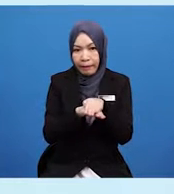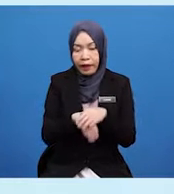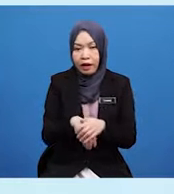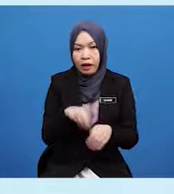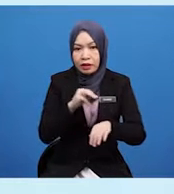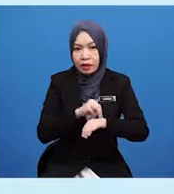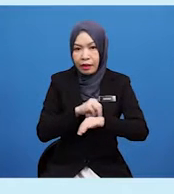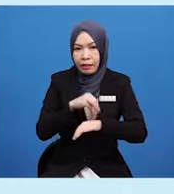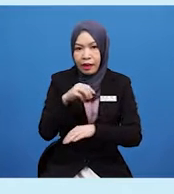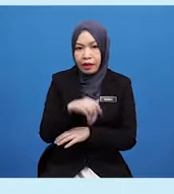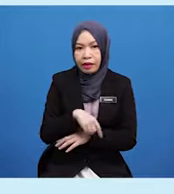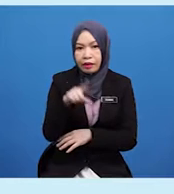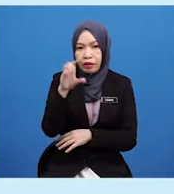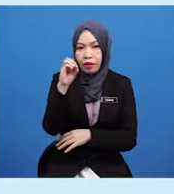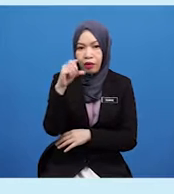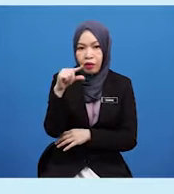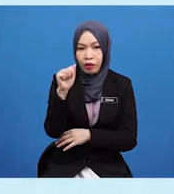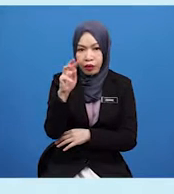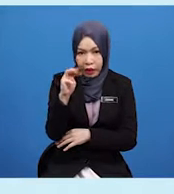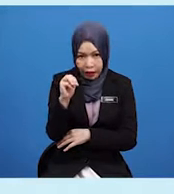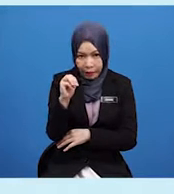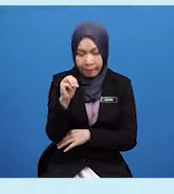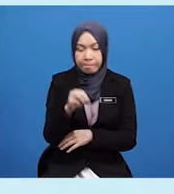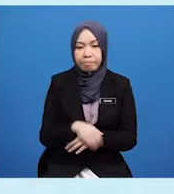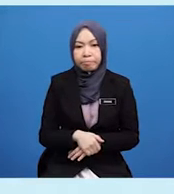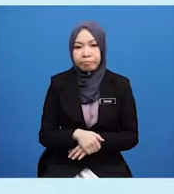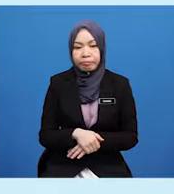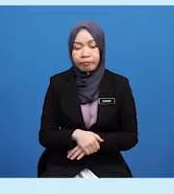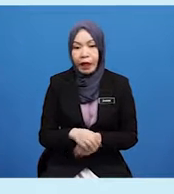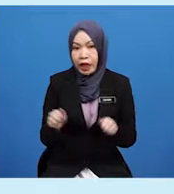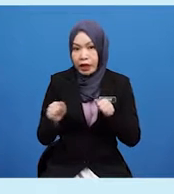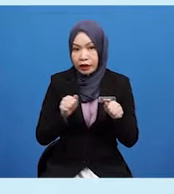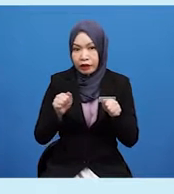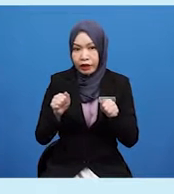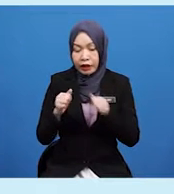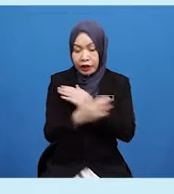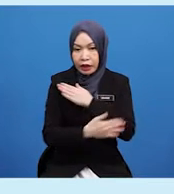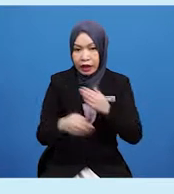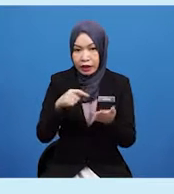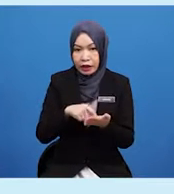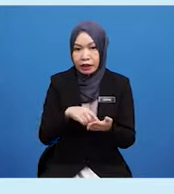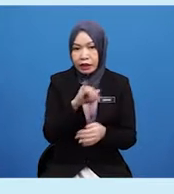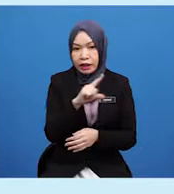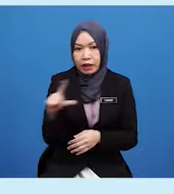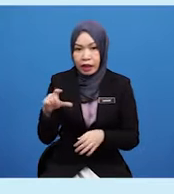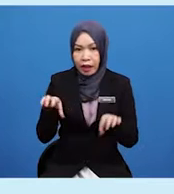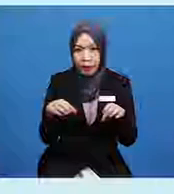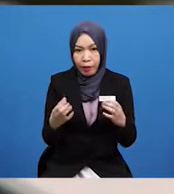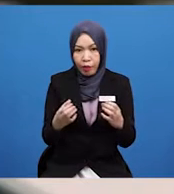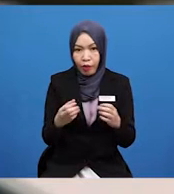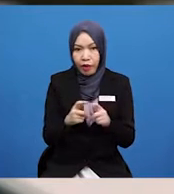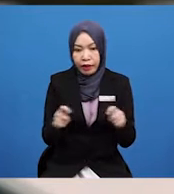paling menonjol di Asia Tenggara activity utama desa Hyun ialah pembuatan tembikar